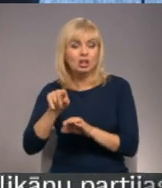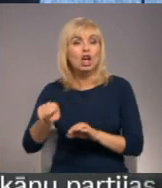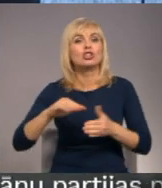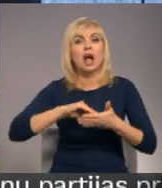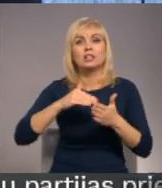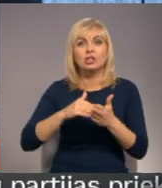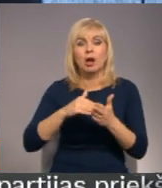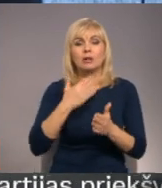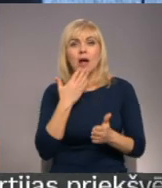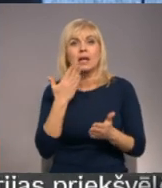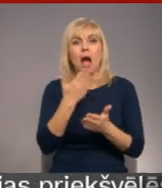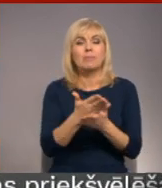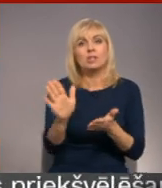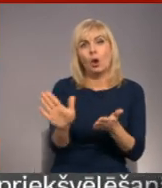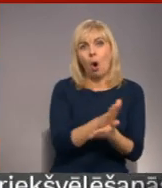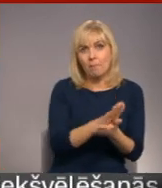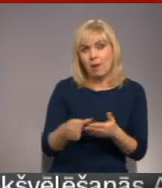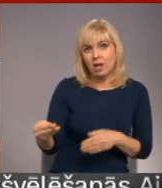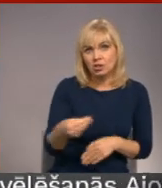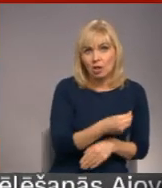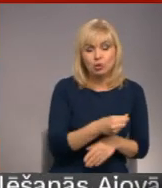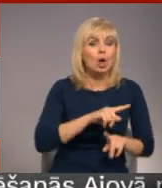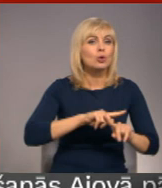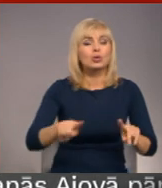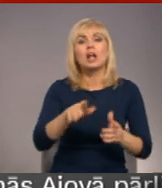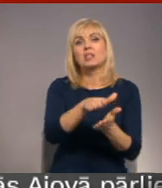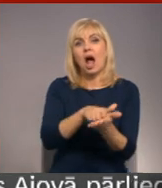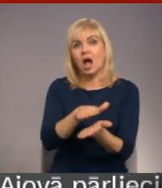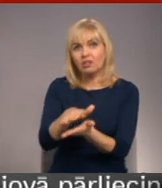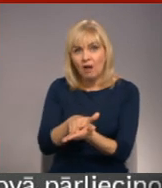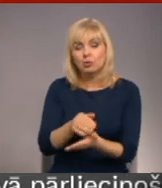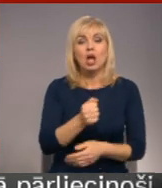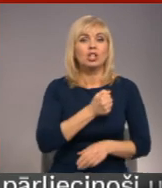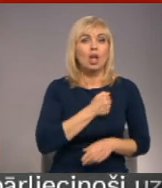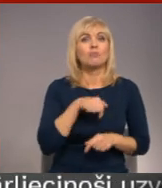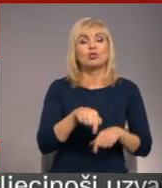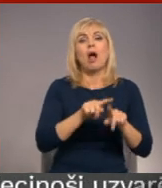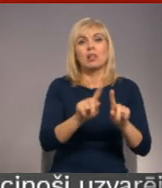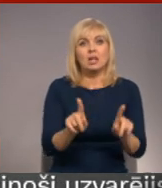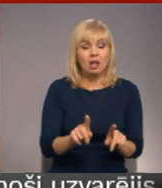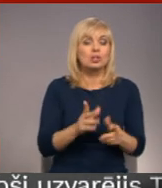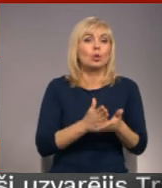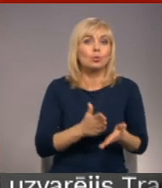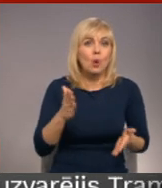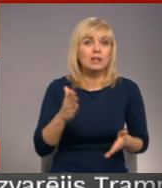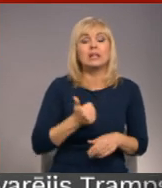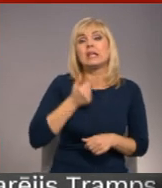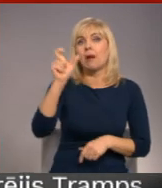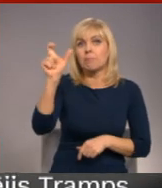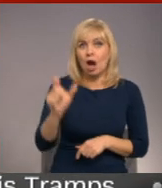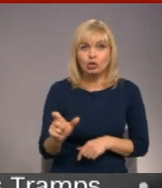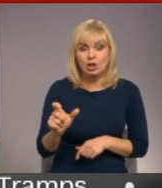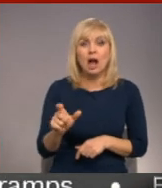situācijā jāpiesakās kompensācijai. Man uzreiz ir jāatvainojas, ka diemžēl tādas lietas notiek. Īpašniekam